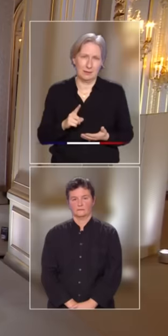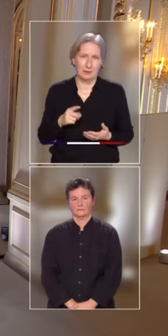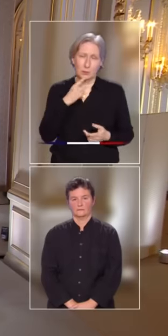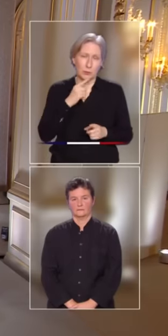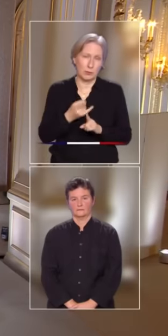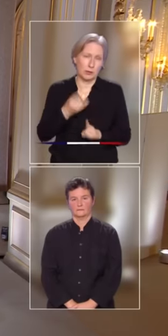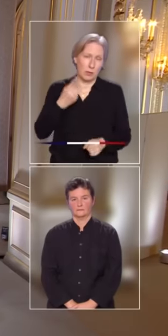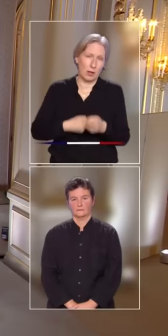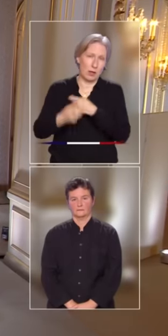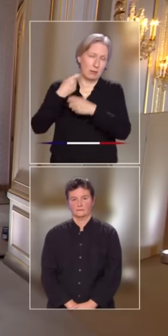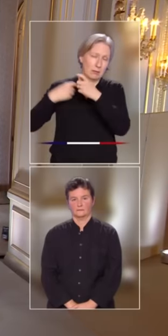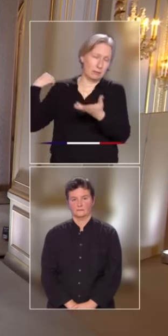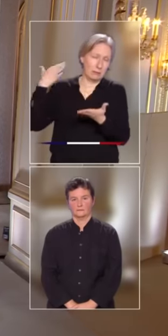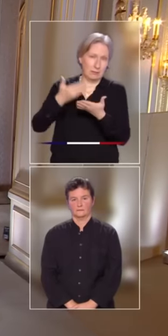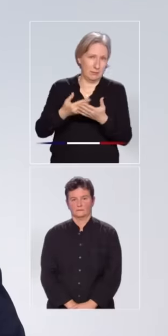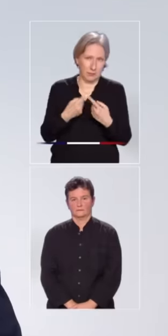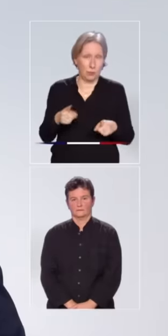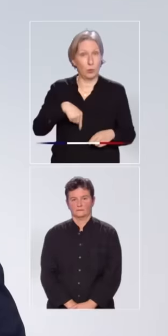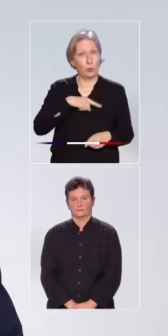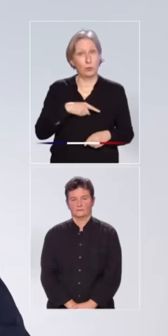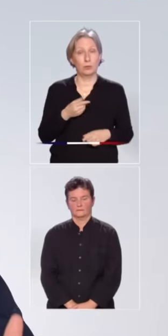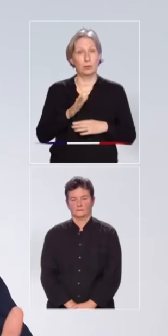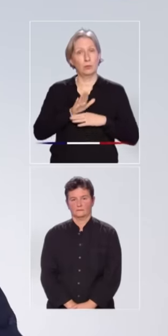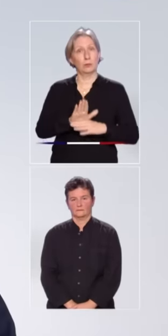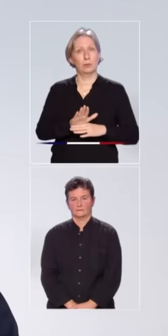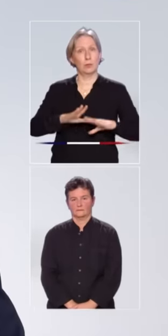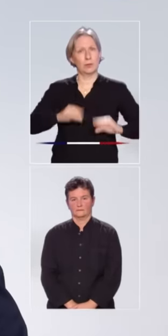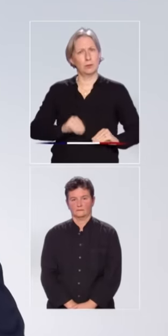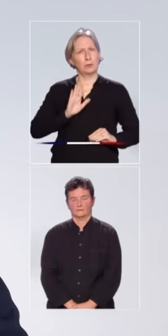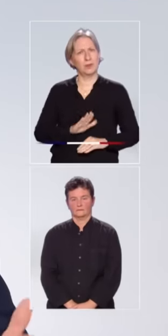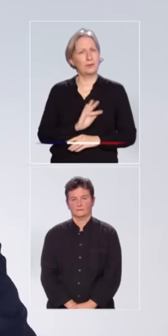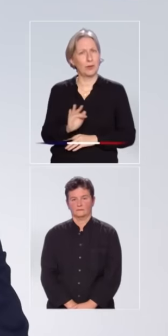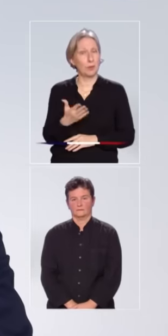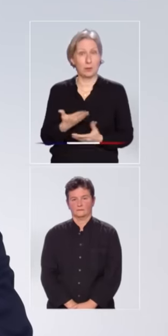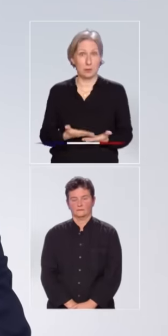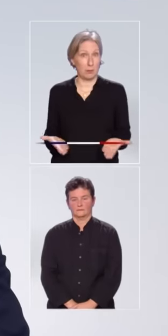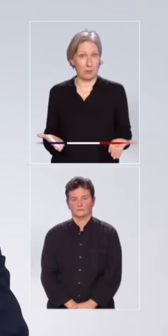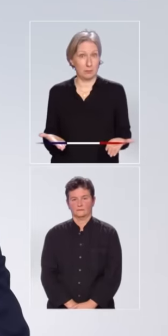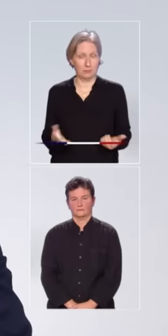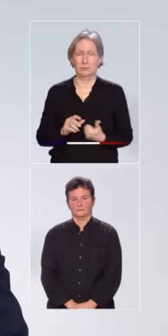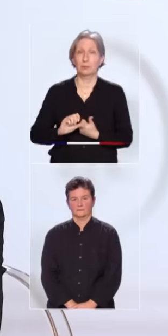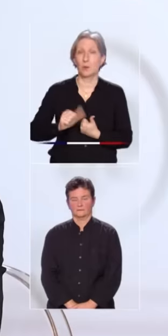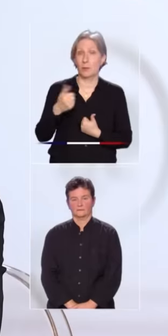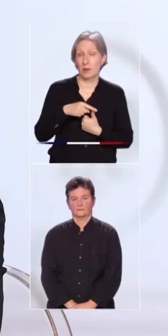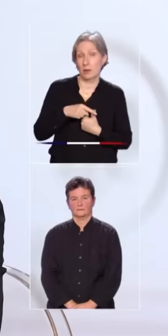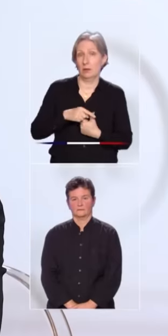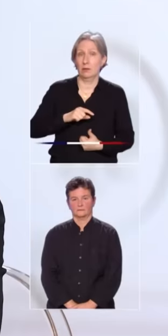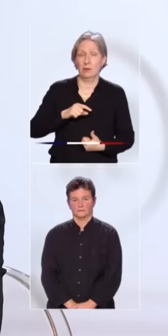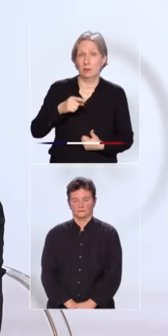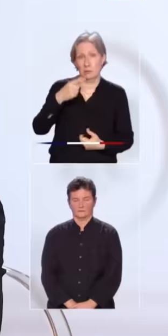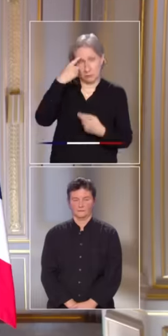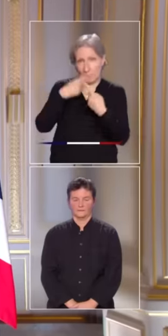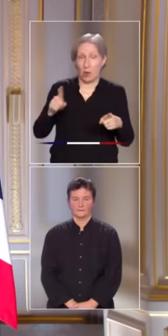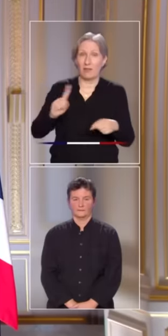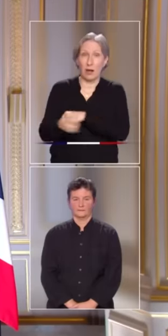histoire. Nous avons une position, si vous me permettez de l'exprimer, simple. Premièrement, condamnation implacable, claire de